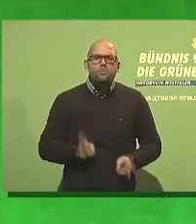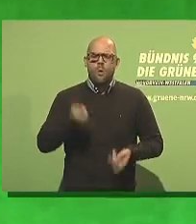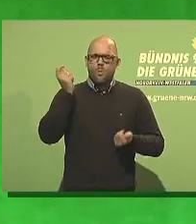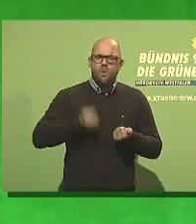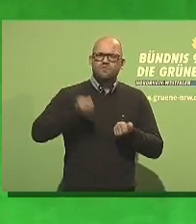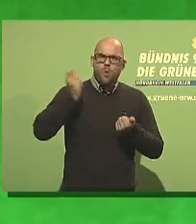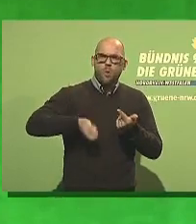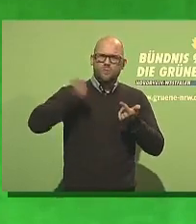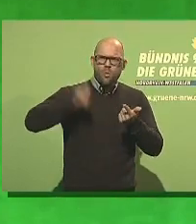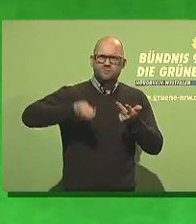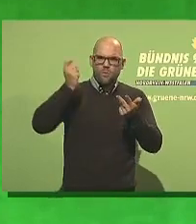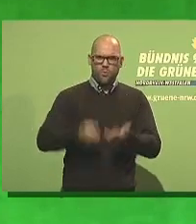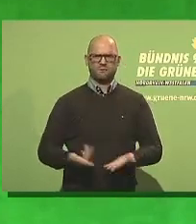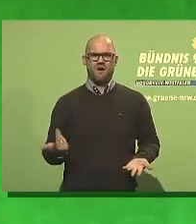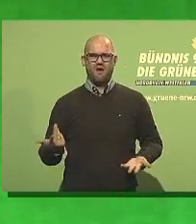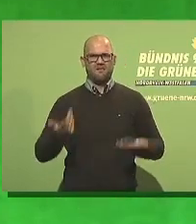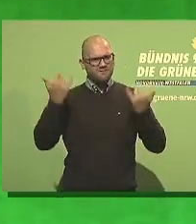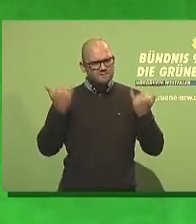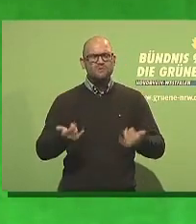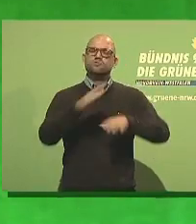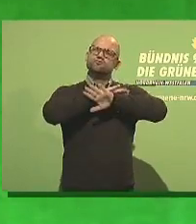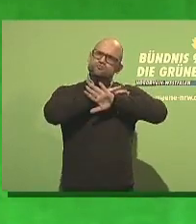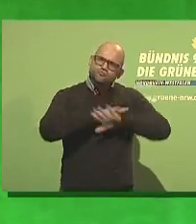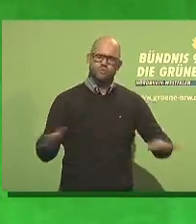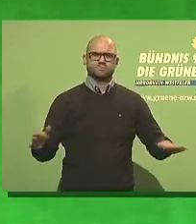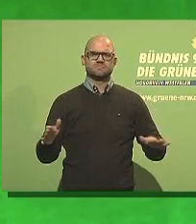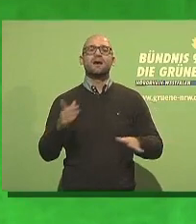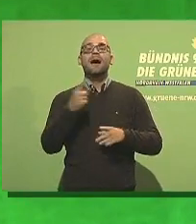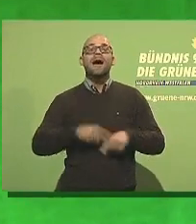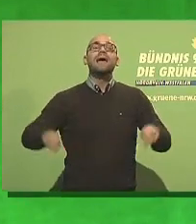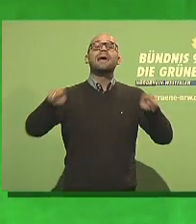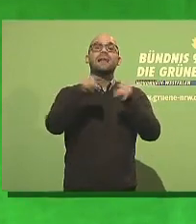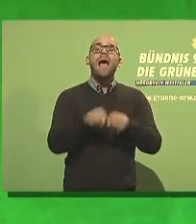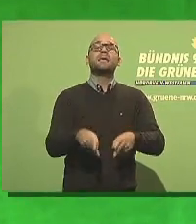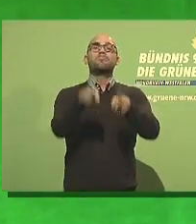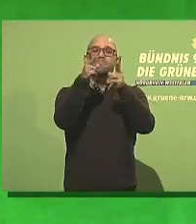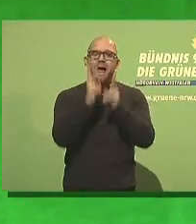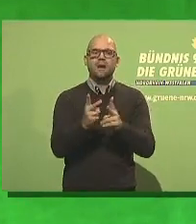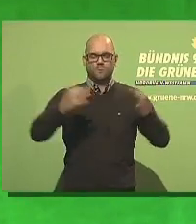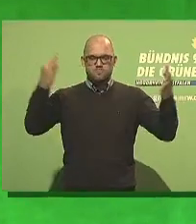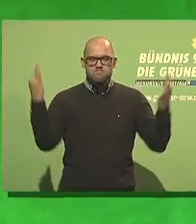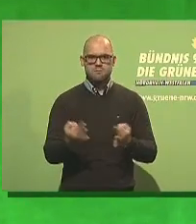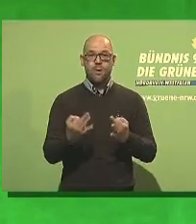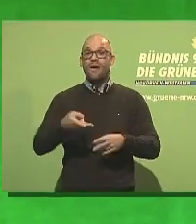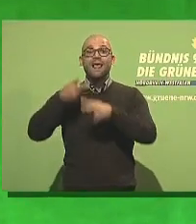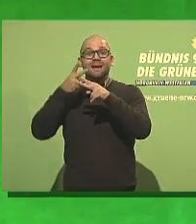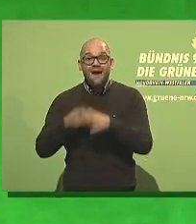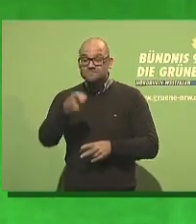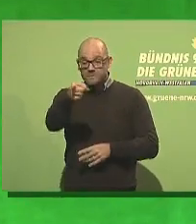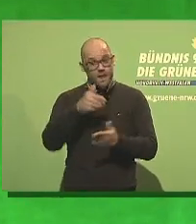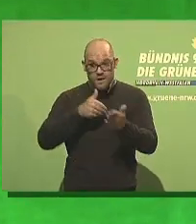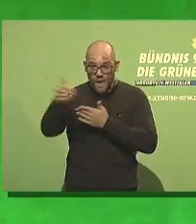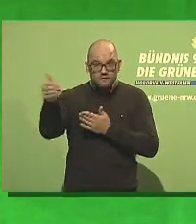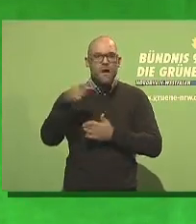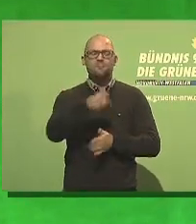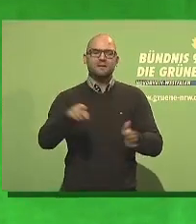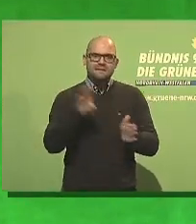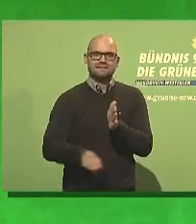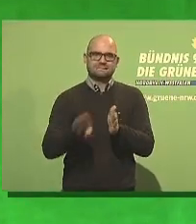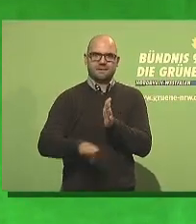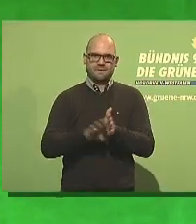dieser homophoben Politik. Alles andere als Gleichberechtigung ist verfassungswidrige Diskriminierung.